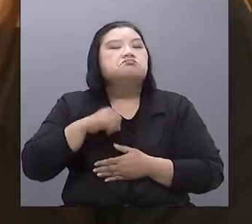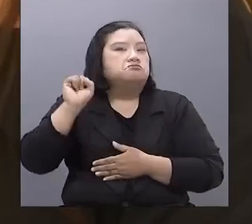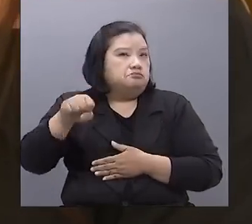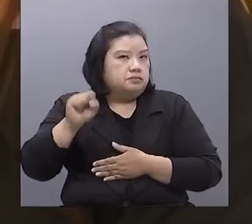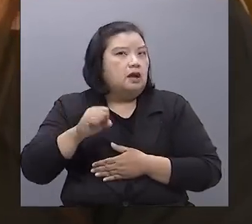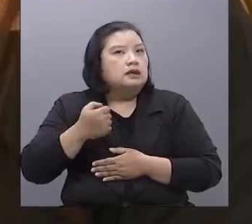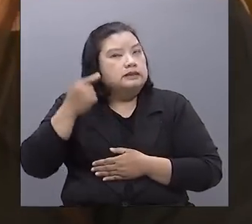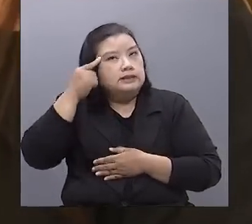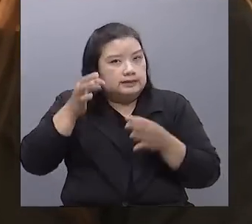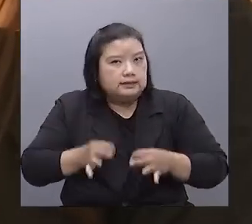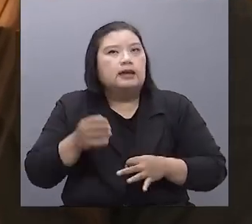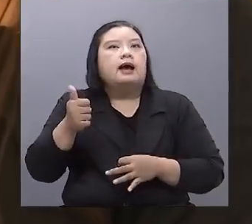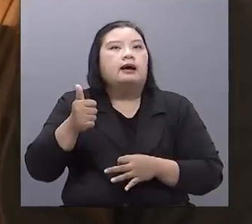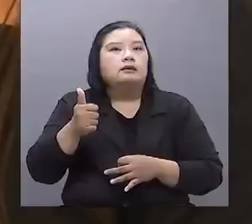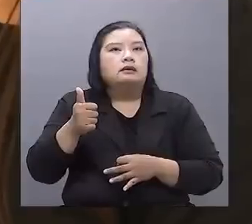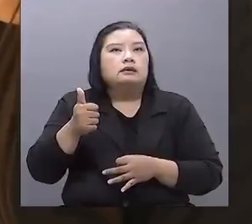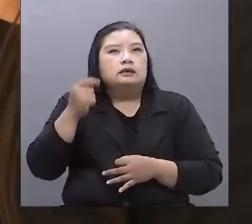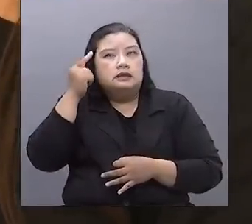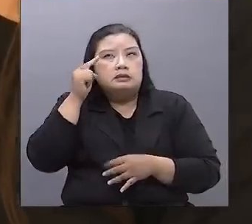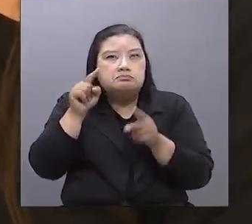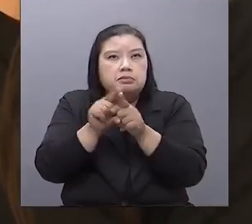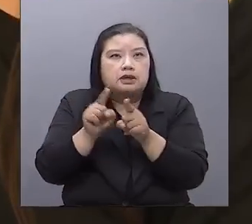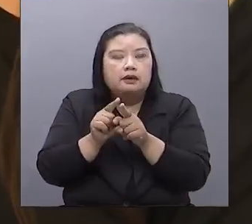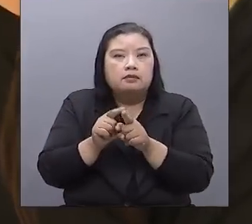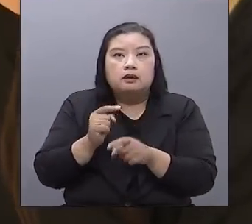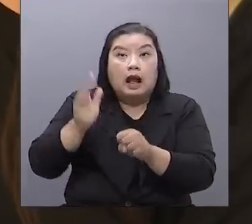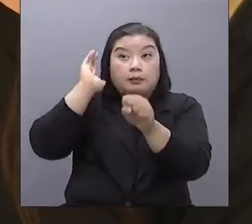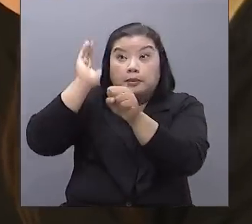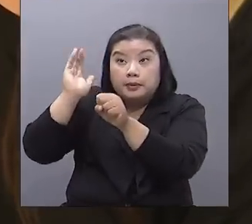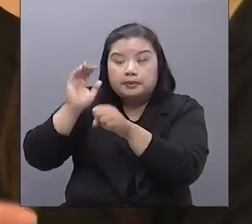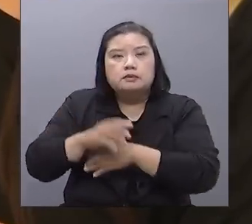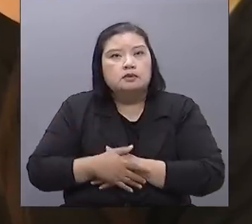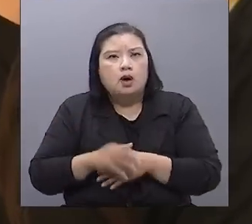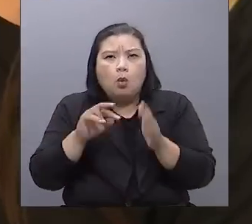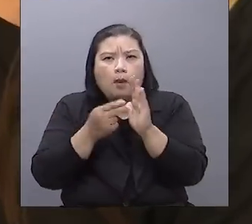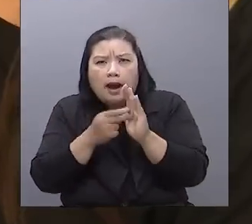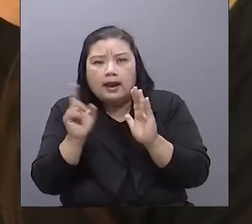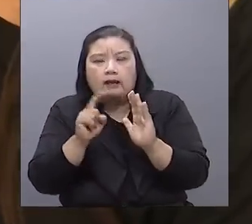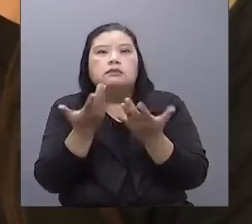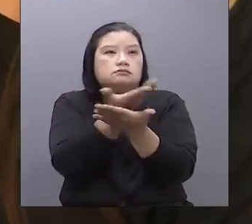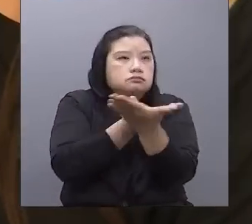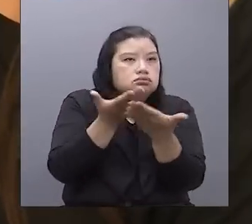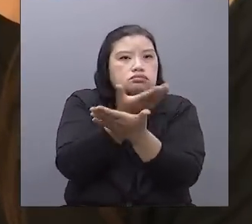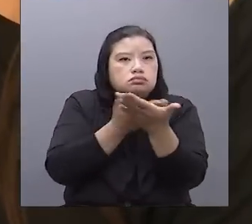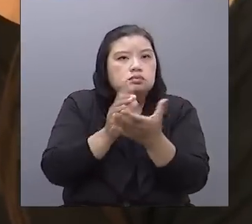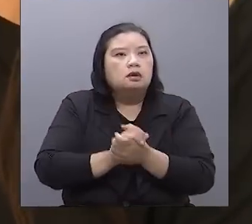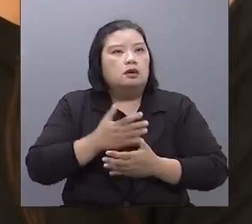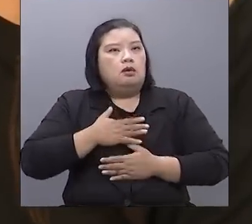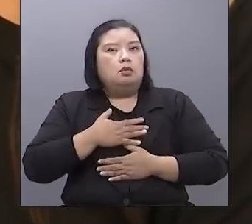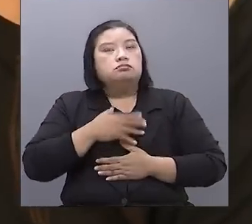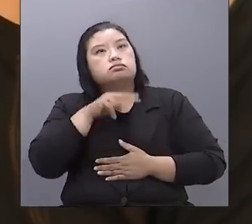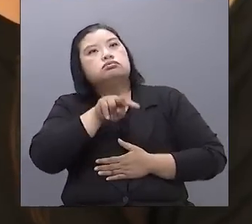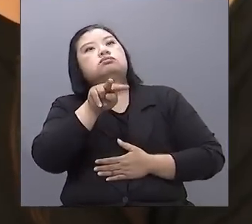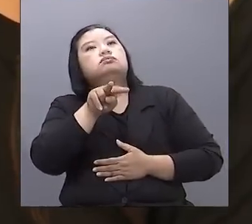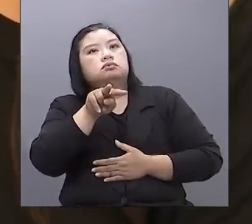ล้วเนี่ยเราสามารถจะสื่อสารมันเป็นการสื่อสารเหมือนการหาเสียงมันเป็นบทสนทนาระหว่างพรรคการเมืองกับผู้เลือกตั้งใช่ไหมครับเพราะฉะนั้นแล้วเนี่ยผมคิดว่า